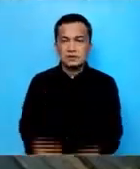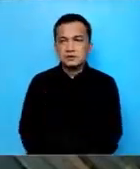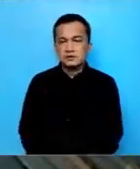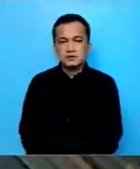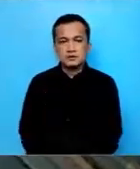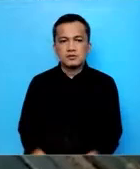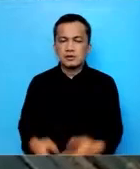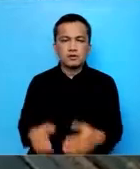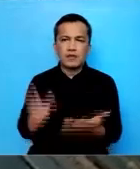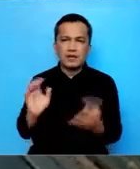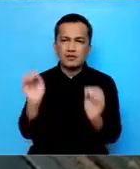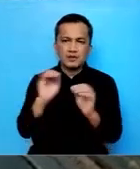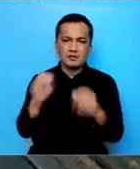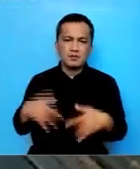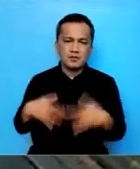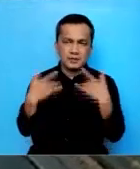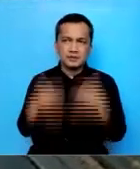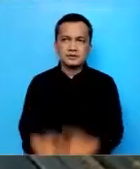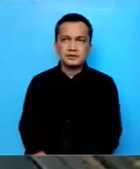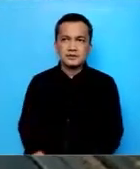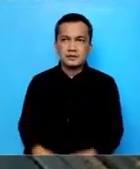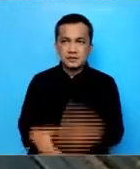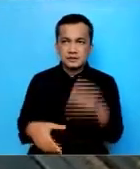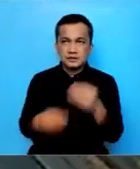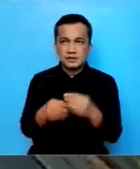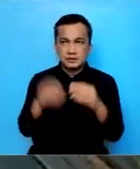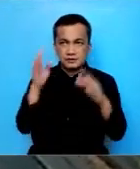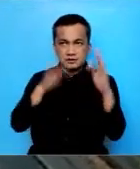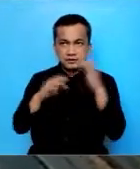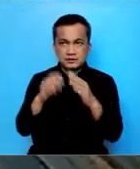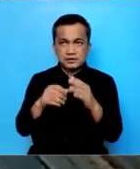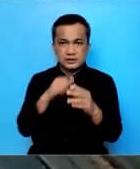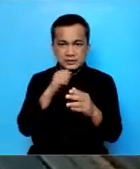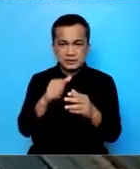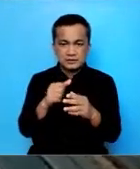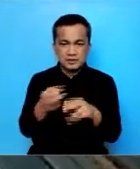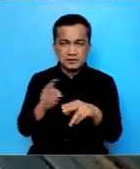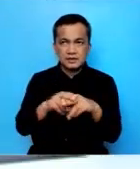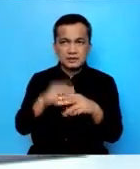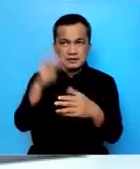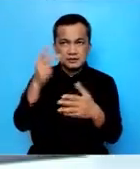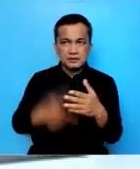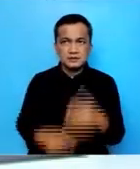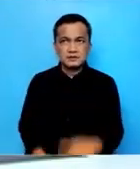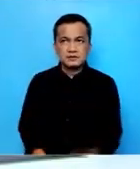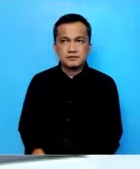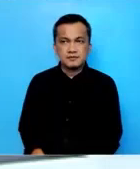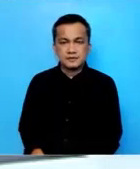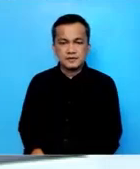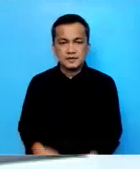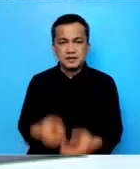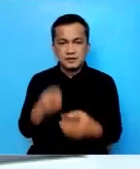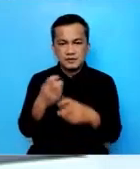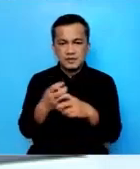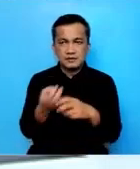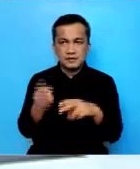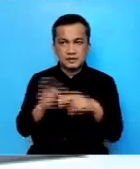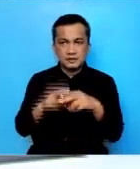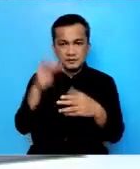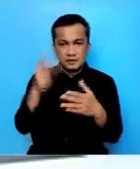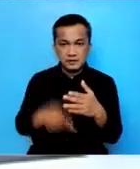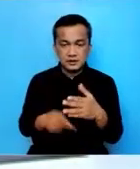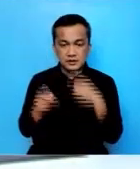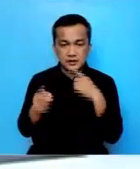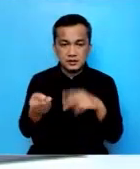survive. Ang dagdag pang problema, hindi sila basta makapagtaas ng presyo. Mahirap kasi mag-increase ng price eh. Once you increase the